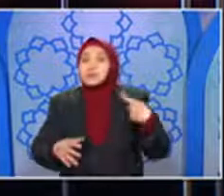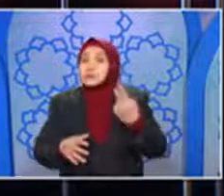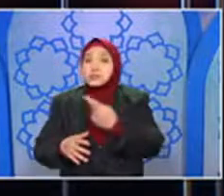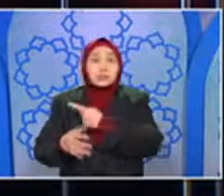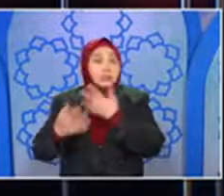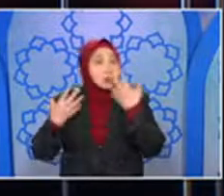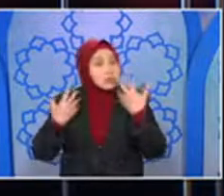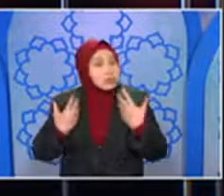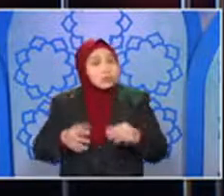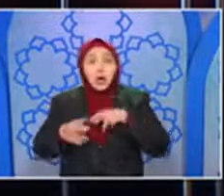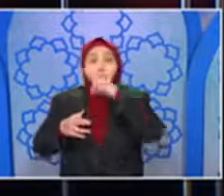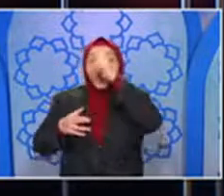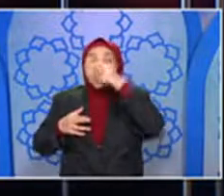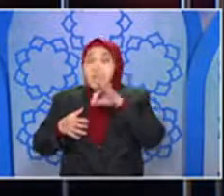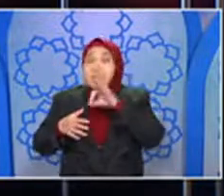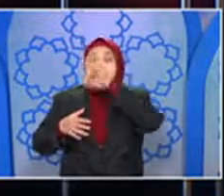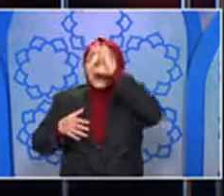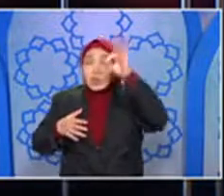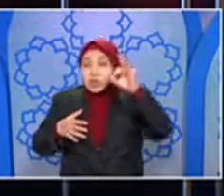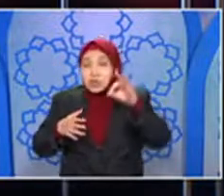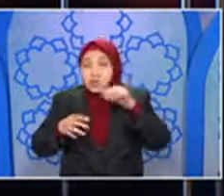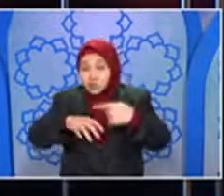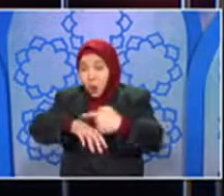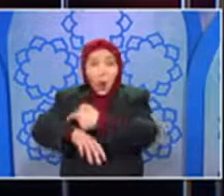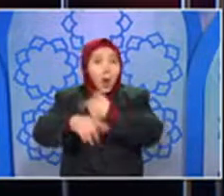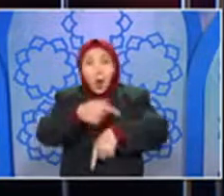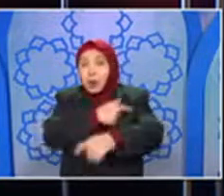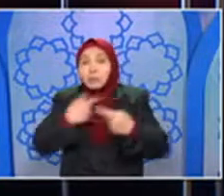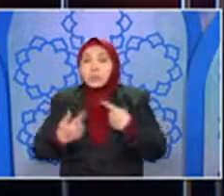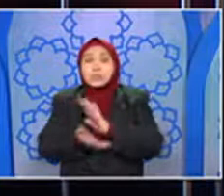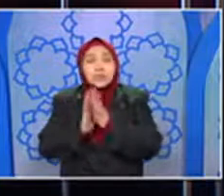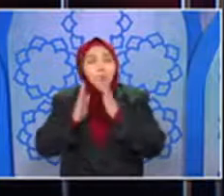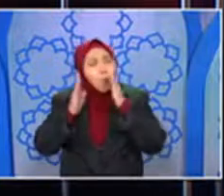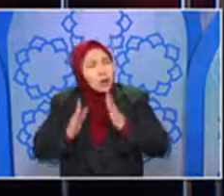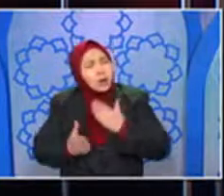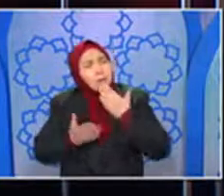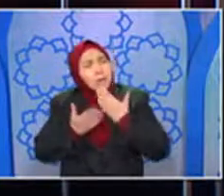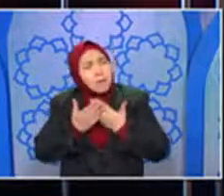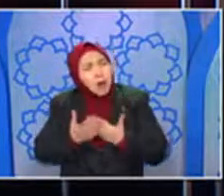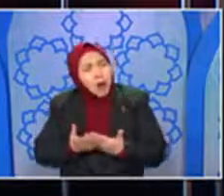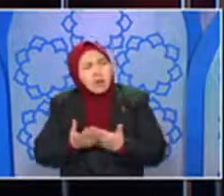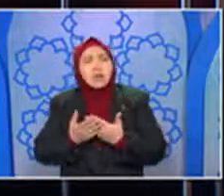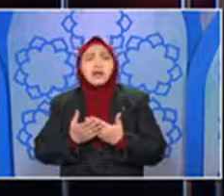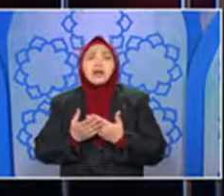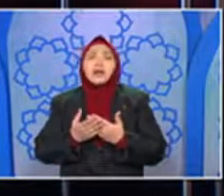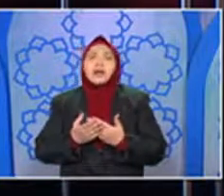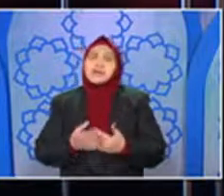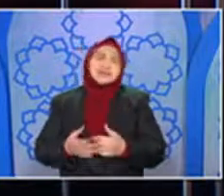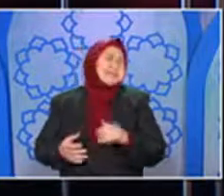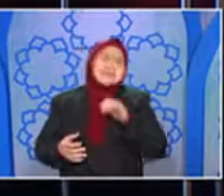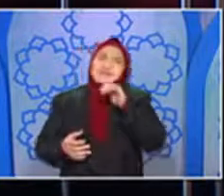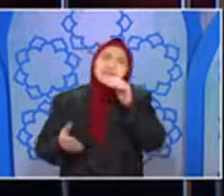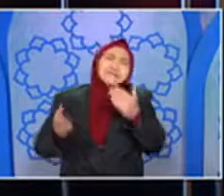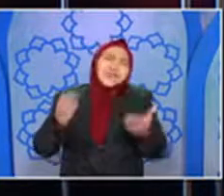hati, perut kita, jiwa kita, absar kita, kita jadi orang yang baik. Bila jadi orang baik, mustahil kita